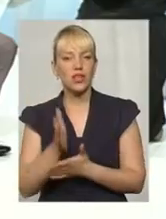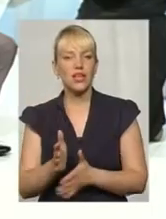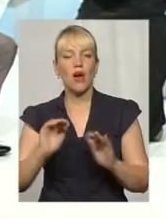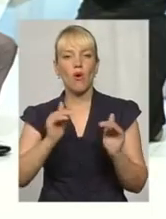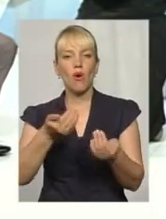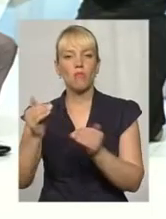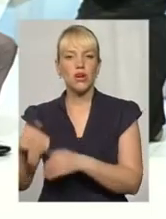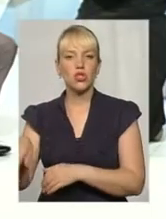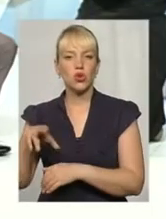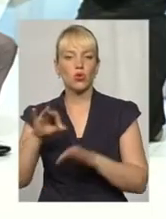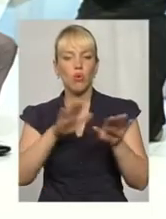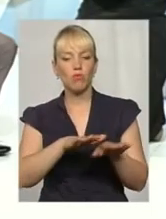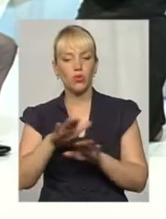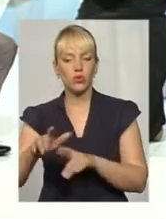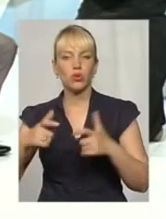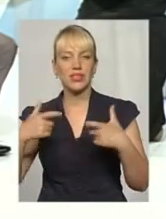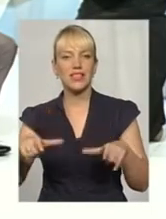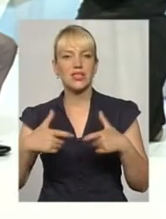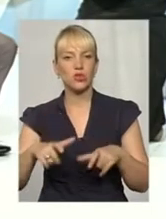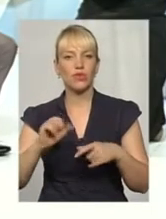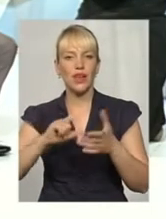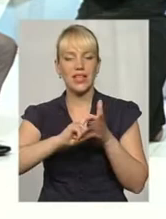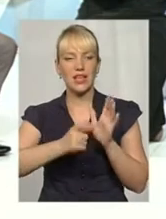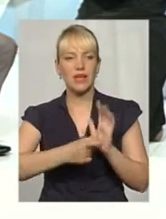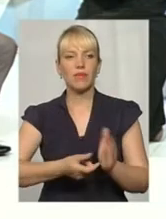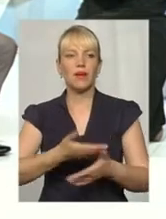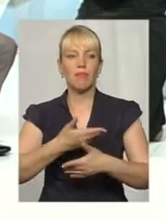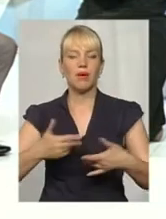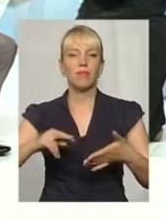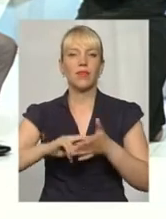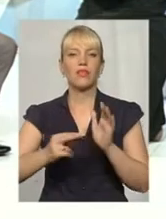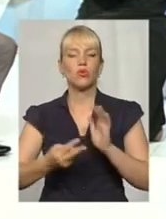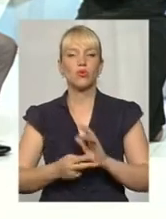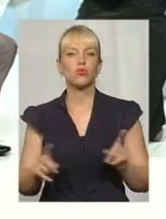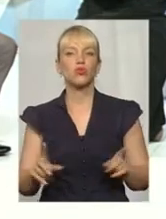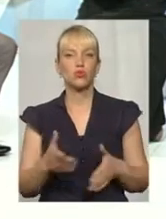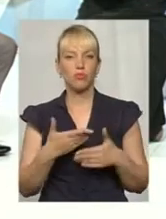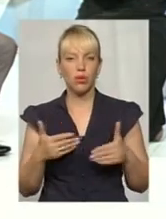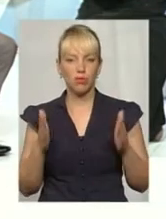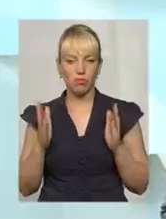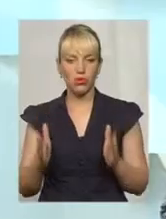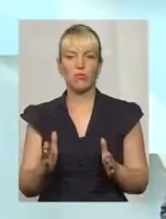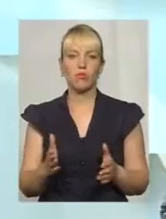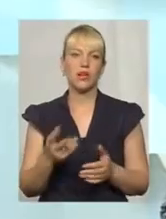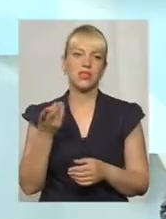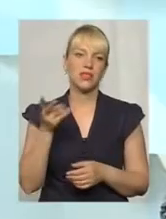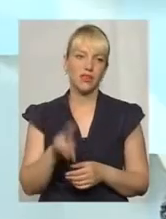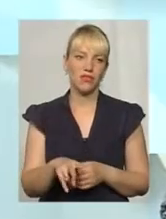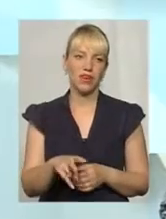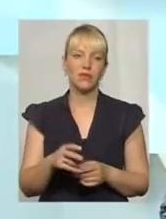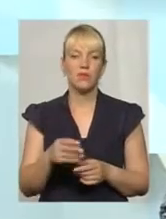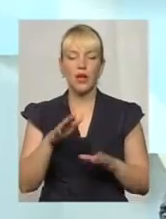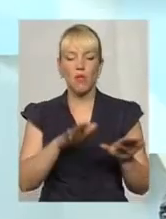пункту тестування та самих аудиторій, ми плануємо, що все-таки ми будемо мати два не менше пункти